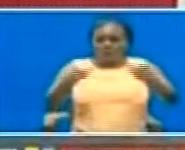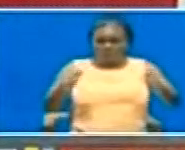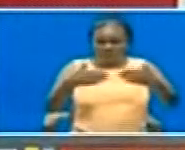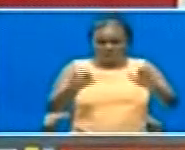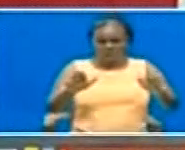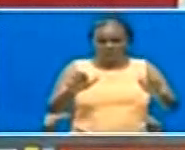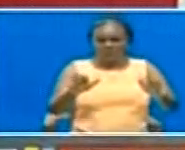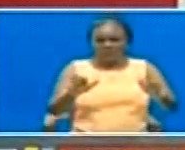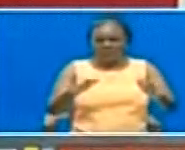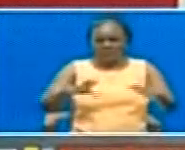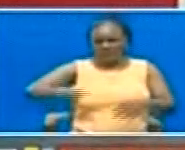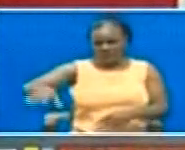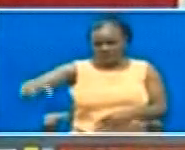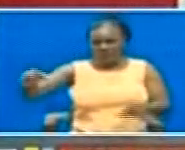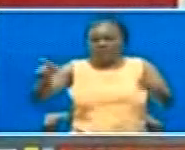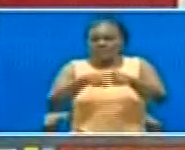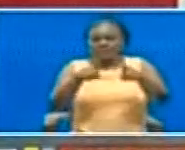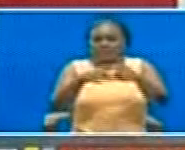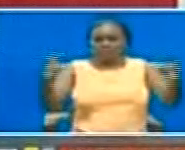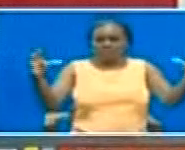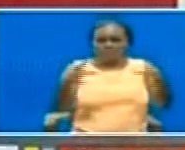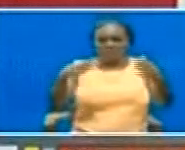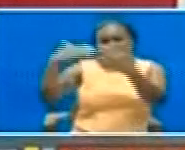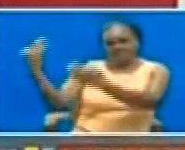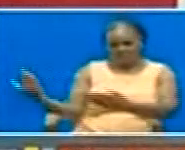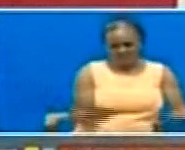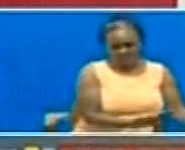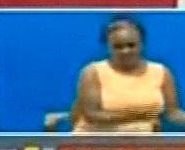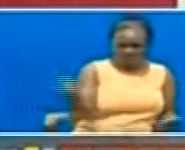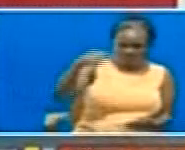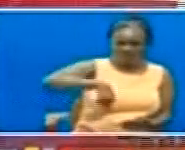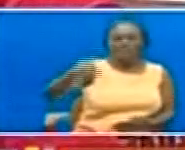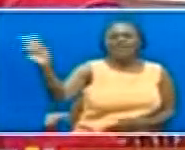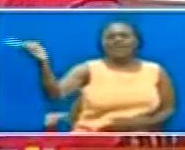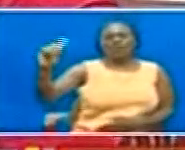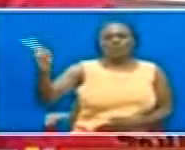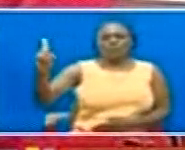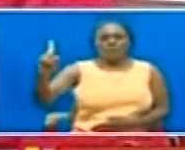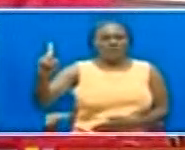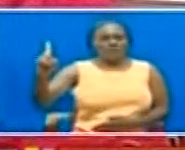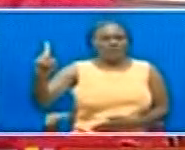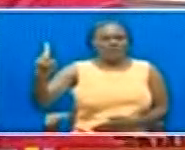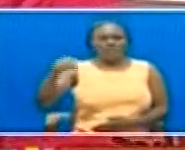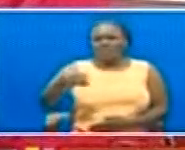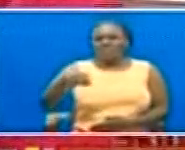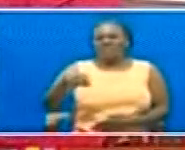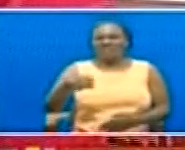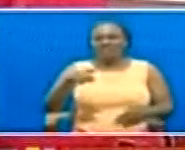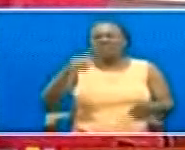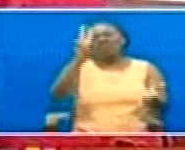Hizo kaunti zingine. Pia teams hizo zingine tumewalika. Na pia walikuja Nairobi. Ni venye tu walichapwa.